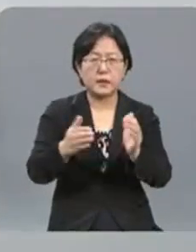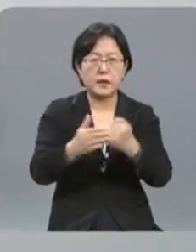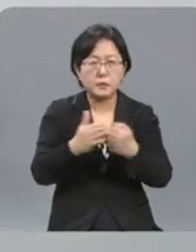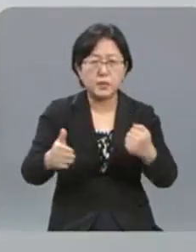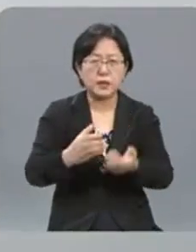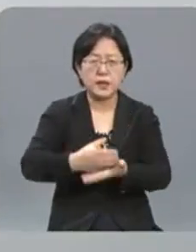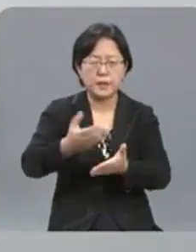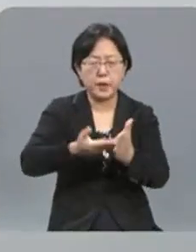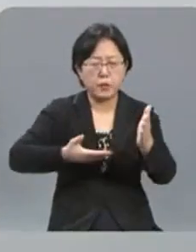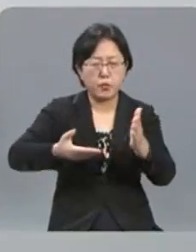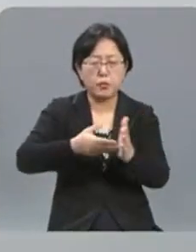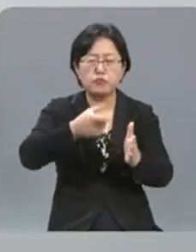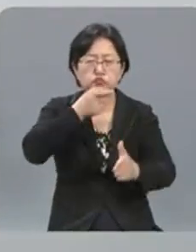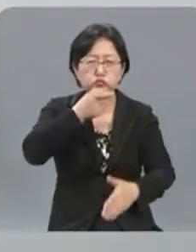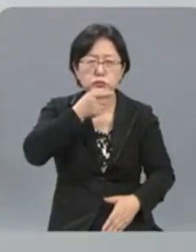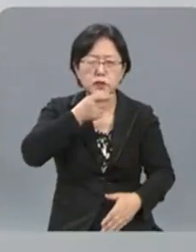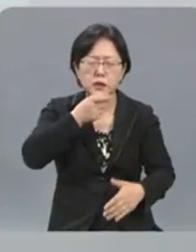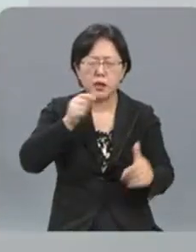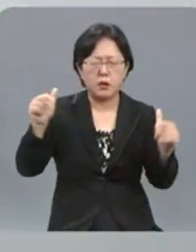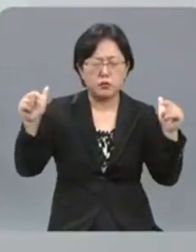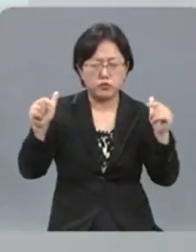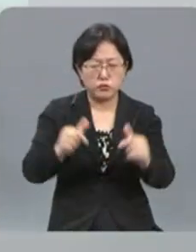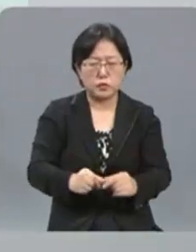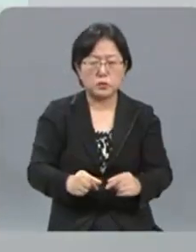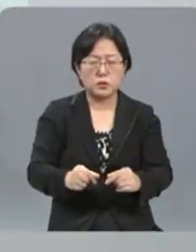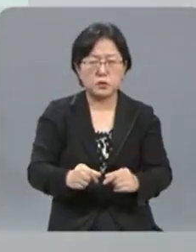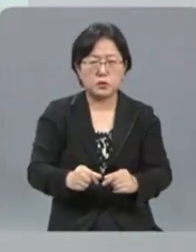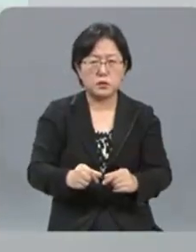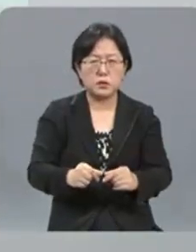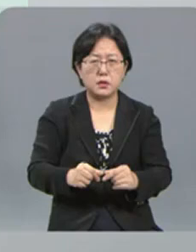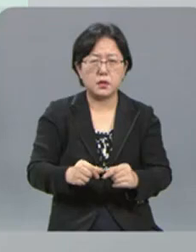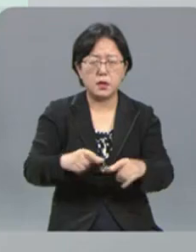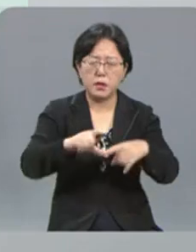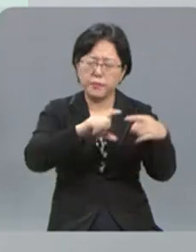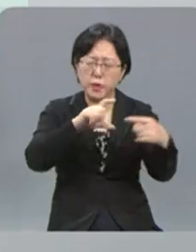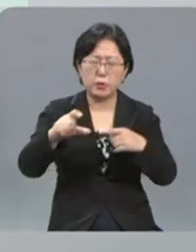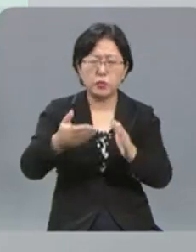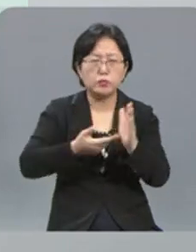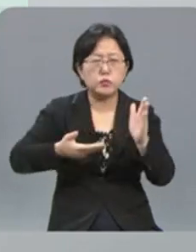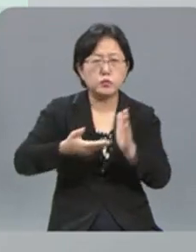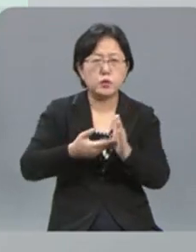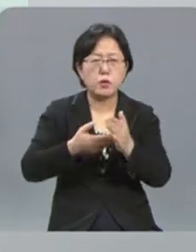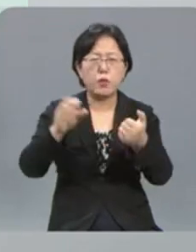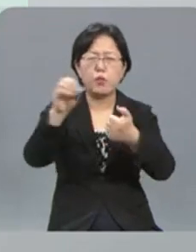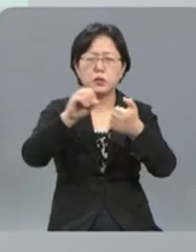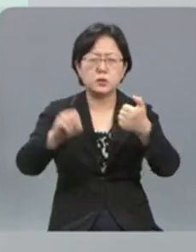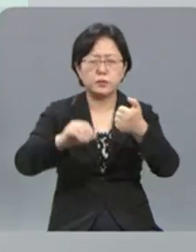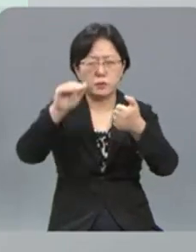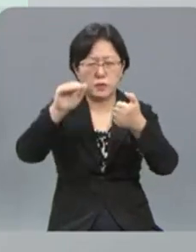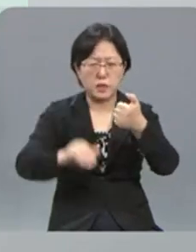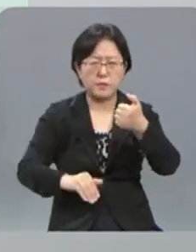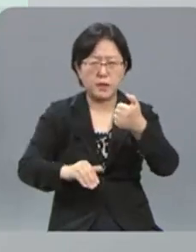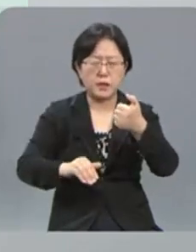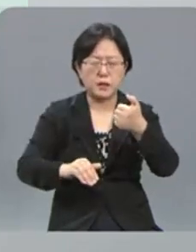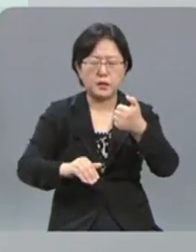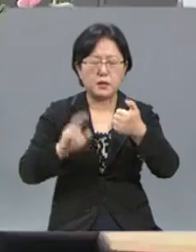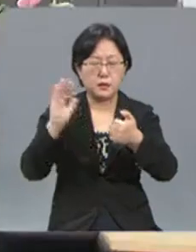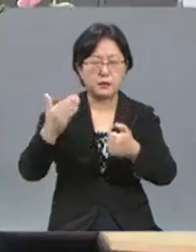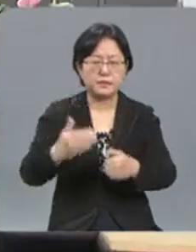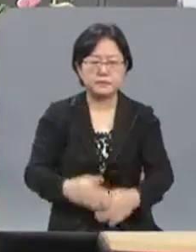때문에 담양호로 유입되는 수량이 급격히 줄었고 담양호 평년 저수율도 50% 미만으로